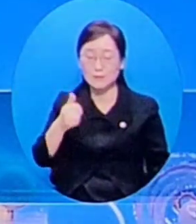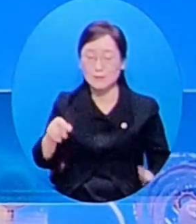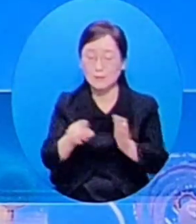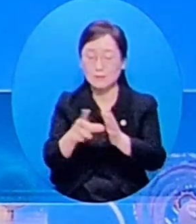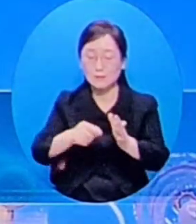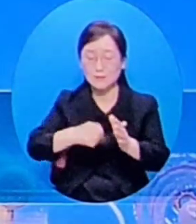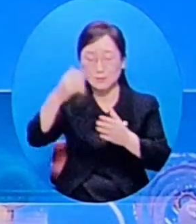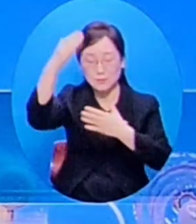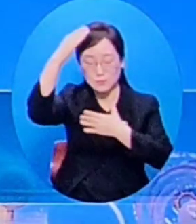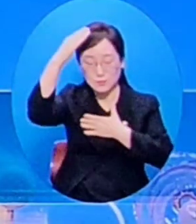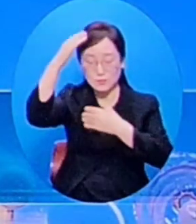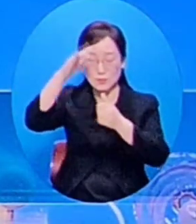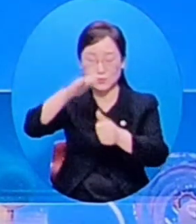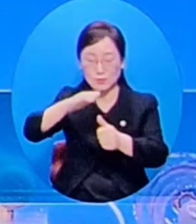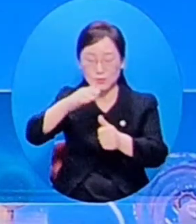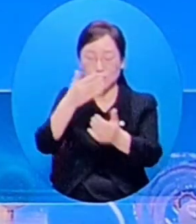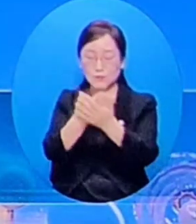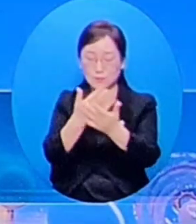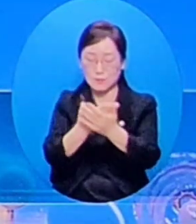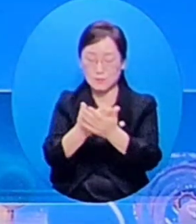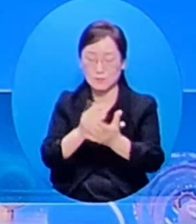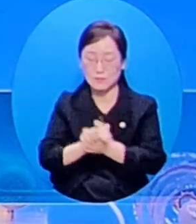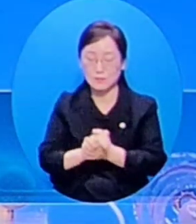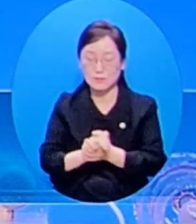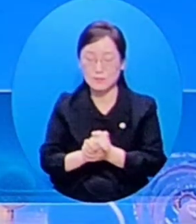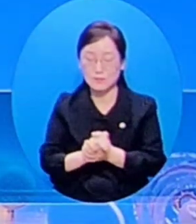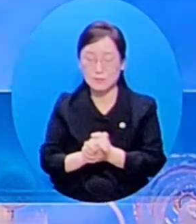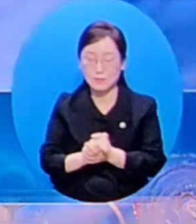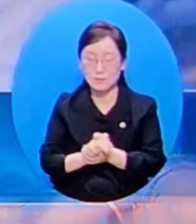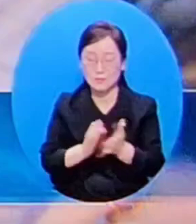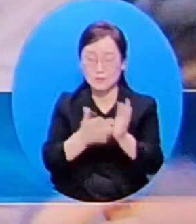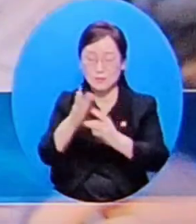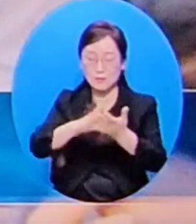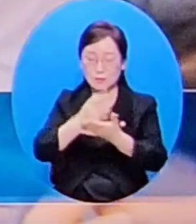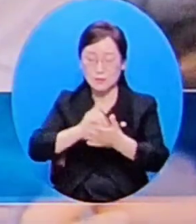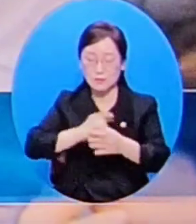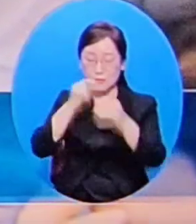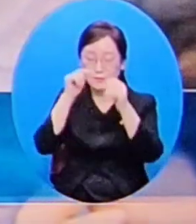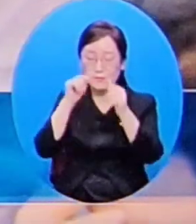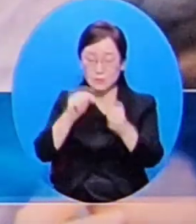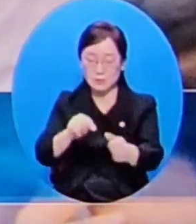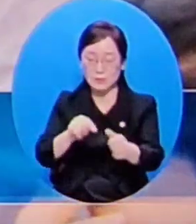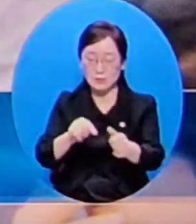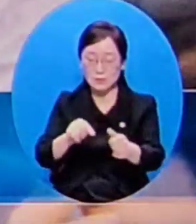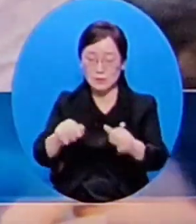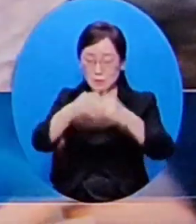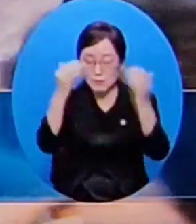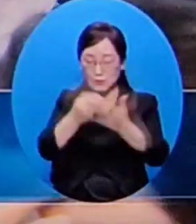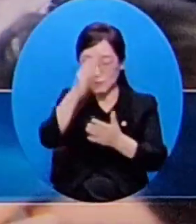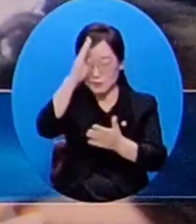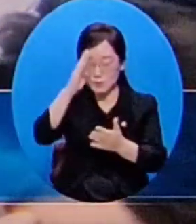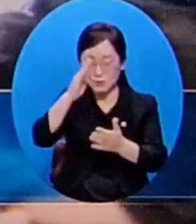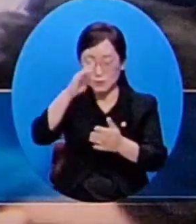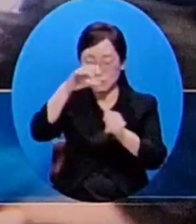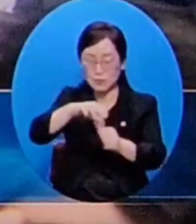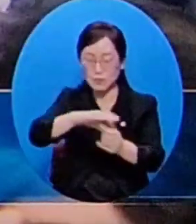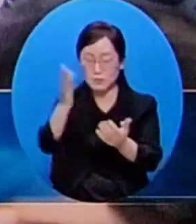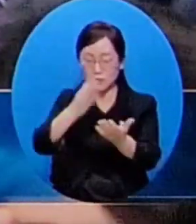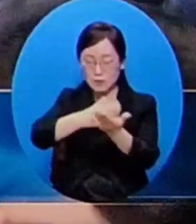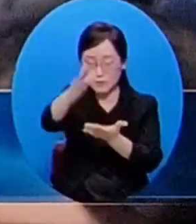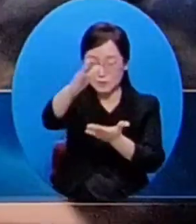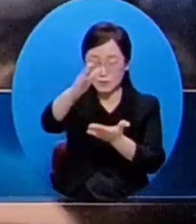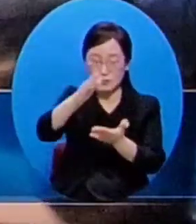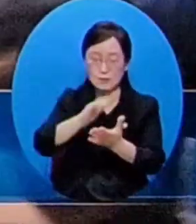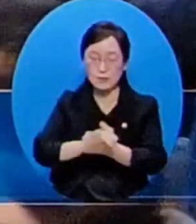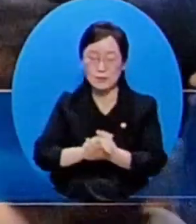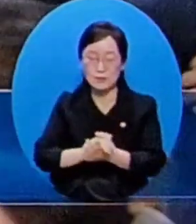믿음으로 손을 꼭 기도하오니 저희들에게 안수하여 주시옵소서. 나사렛 예수 그리스도의 이름으로 명하는 모든 질병은 묶음을 놓고 떠나